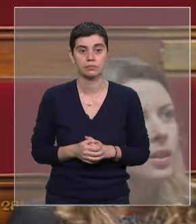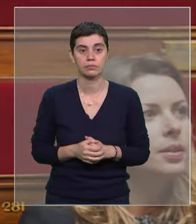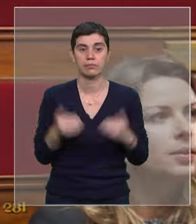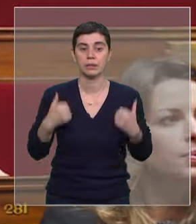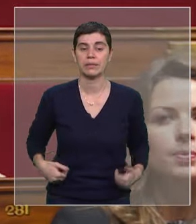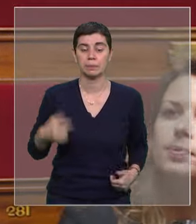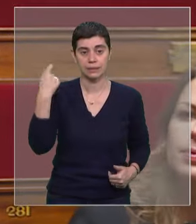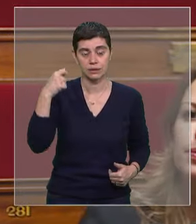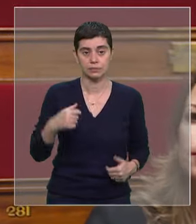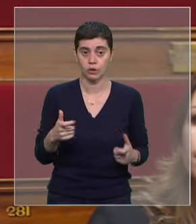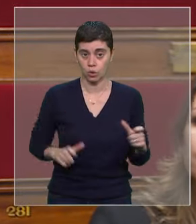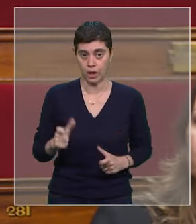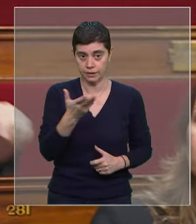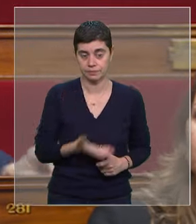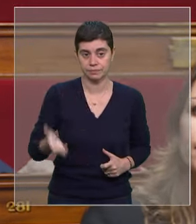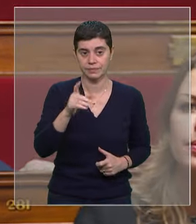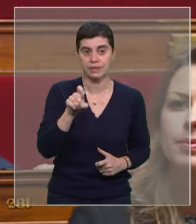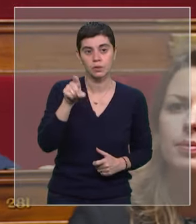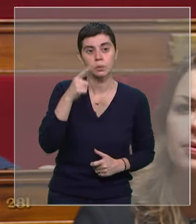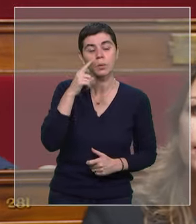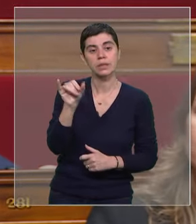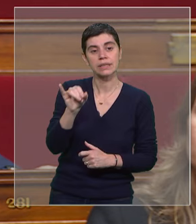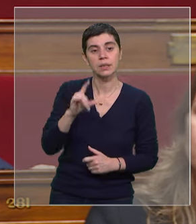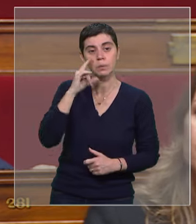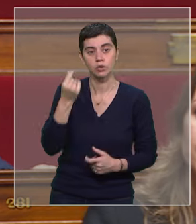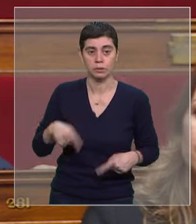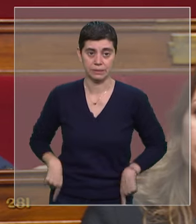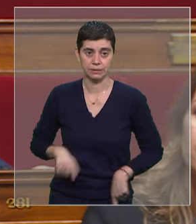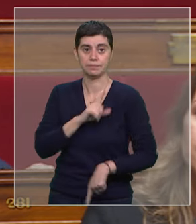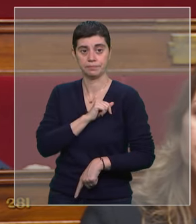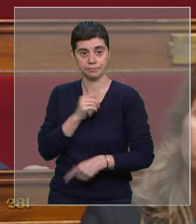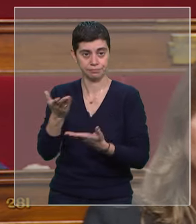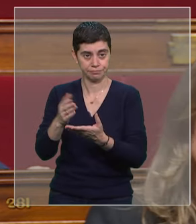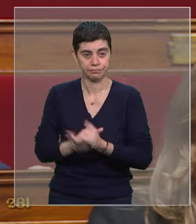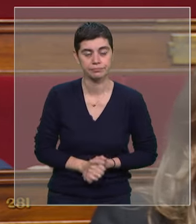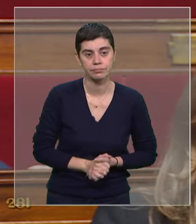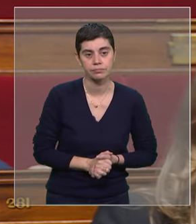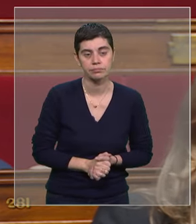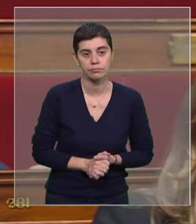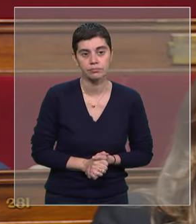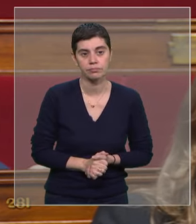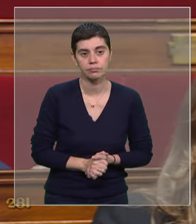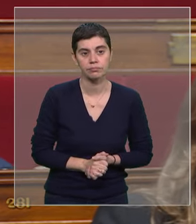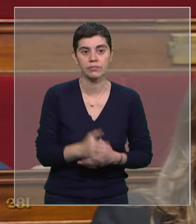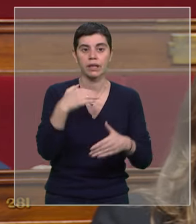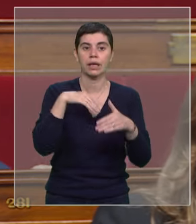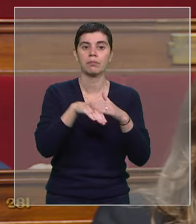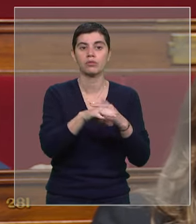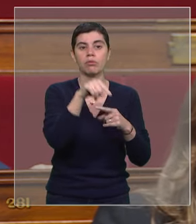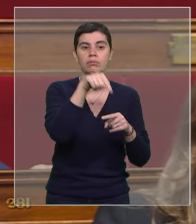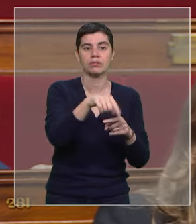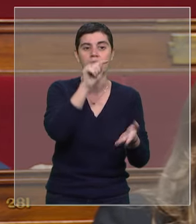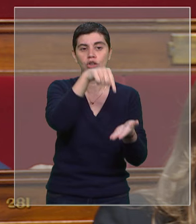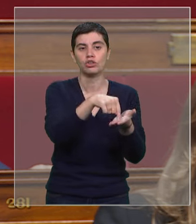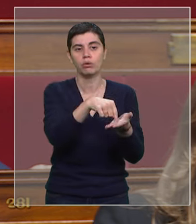Madame la Présidente, mes chers collègues, ma question s'adresse à monsieur le ministre de l'Intérieur et des Outre-mer. Le métro Bir Hakeim et le pont de Grenelle,